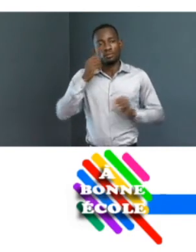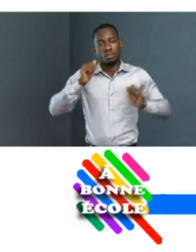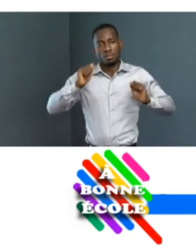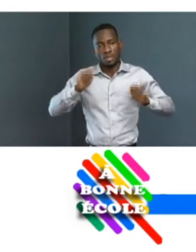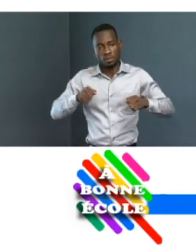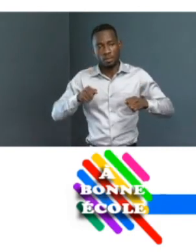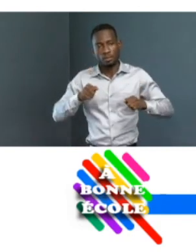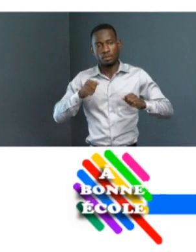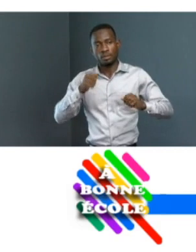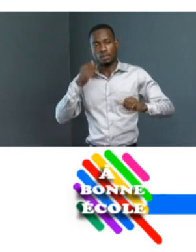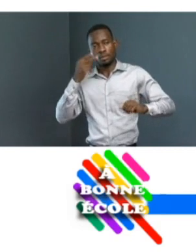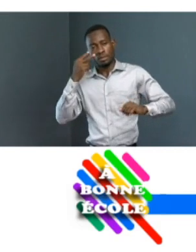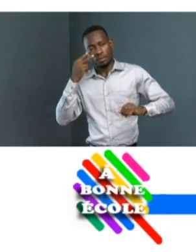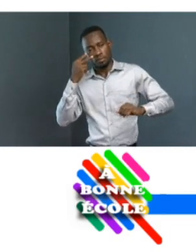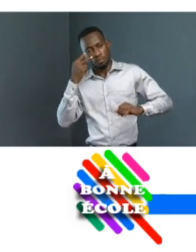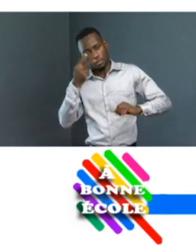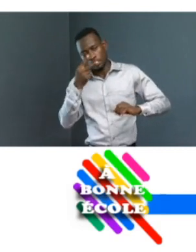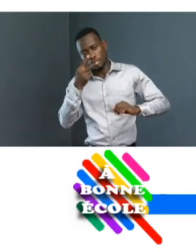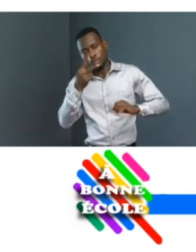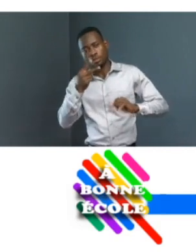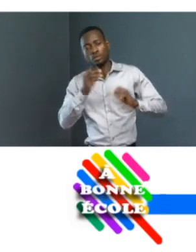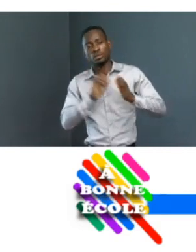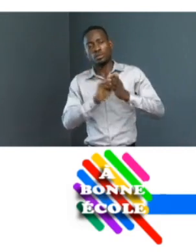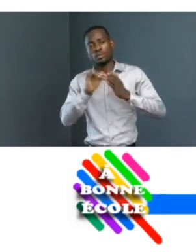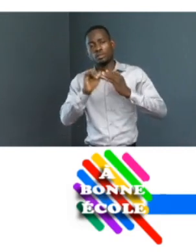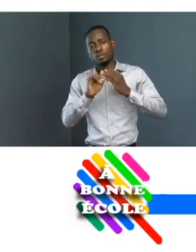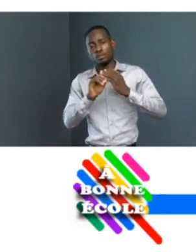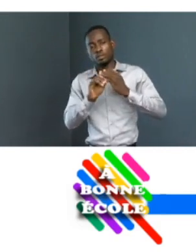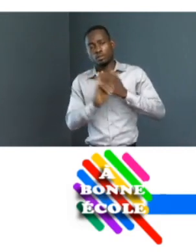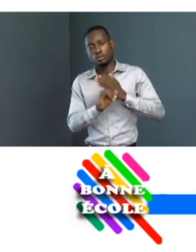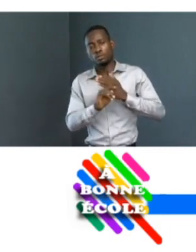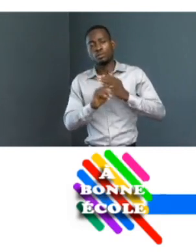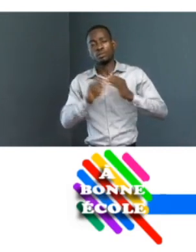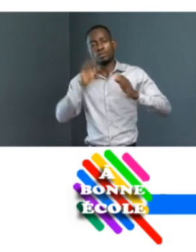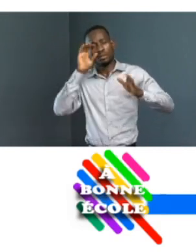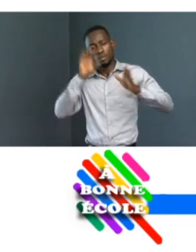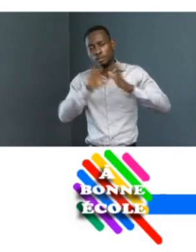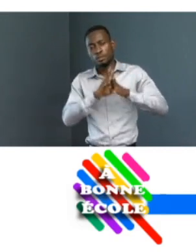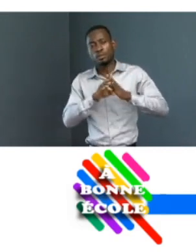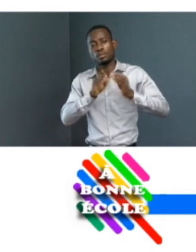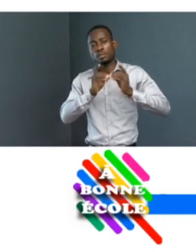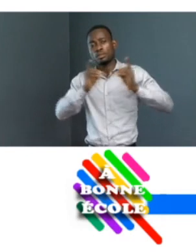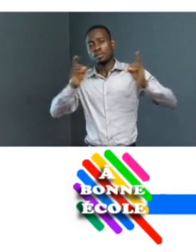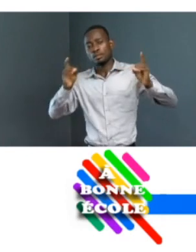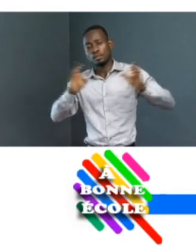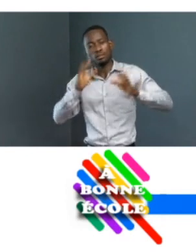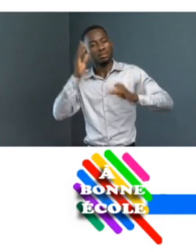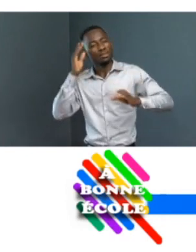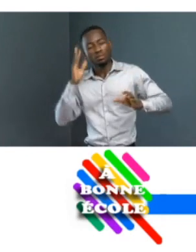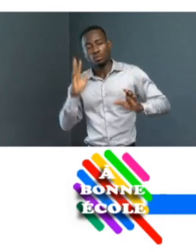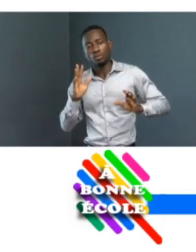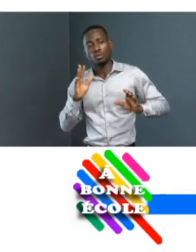permet la perception visuelle des objets, des images, des distances, des couleurs.